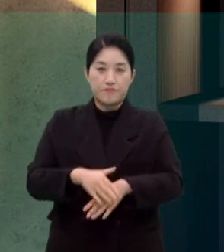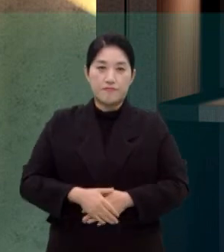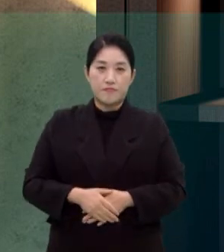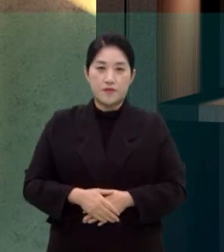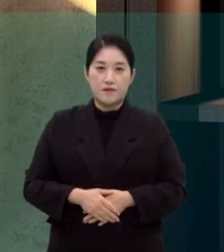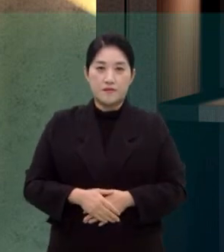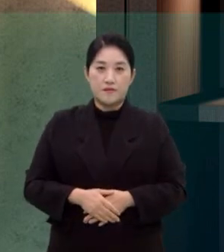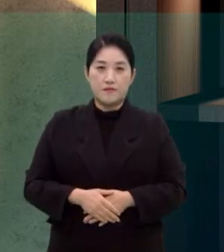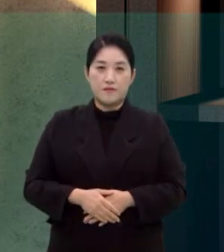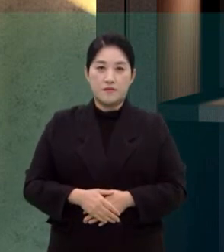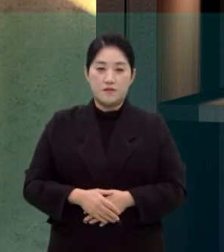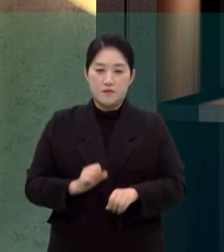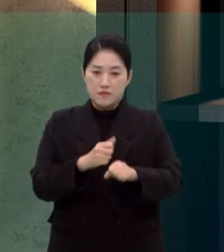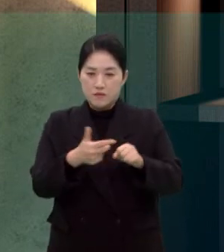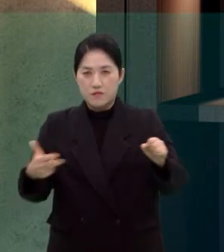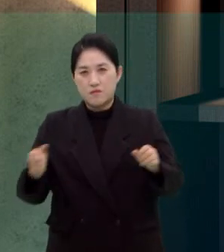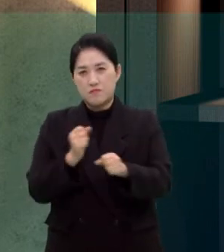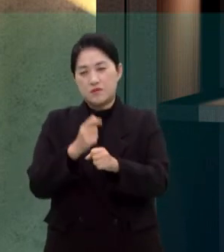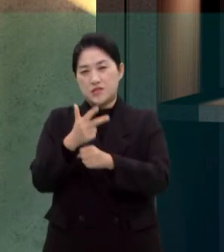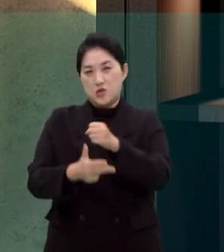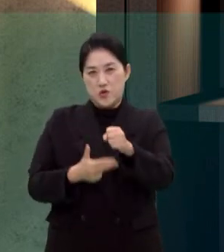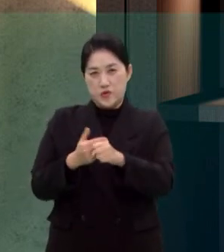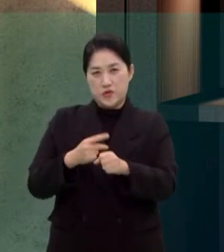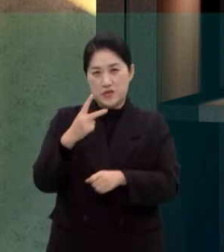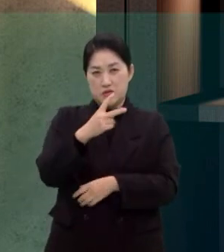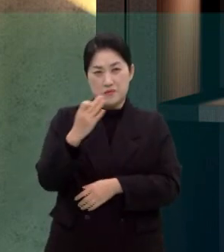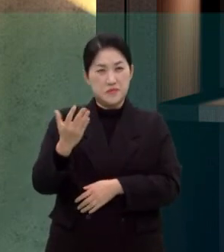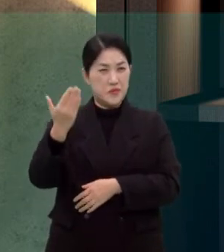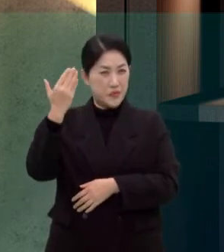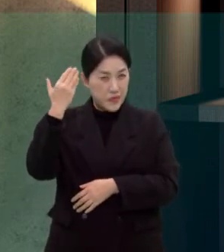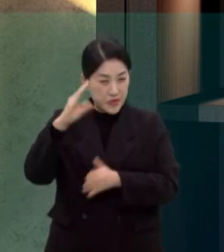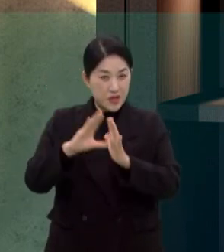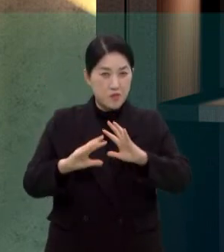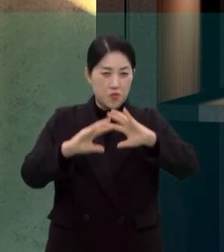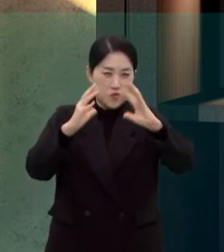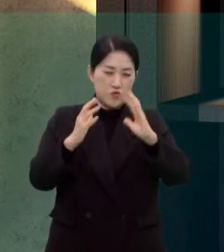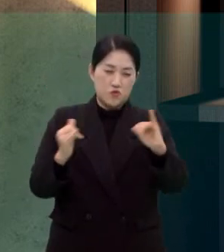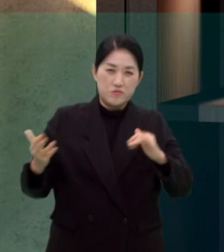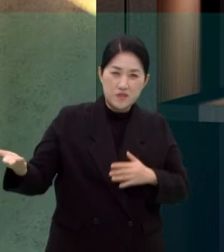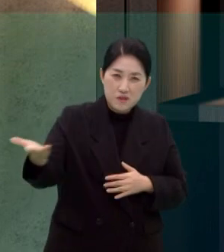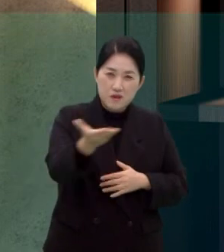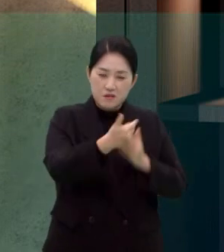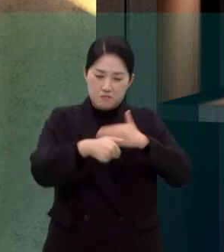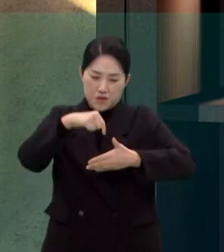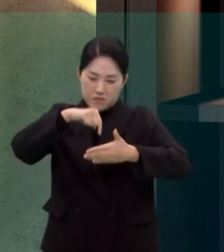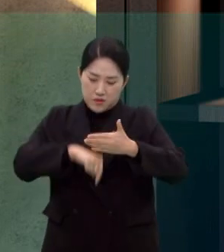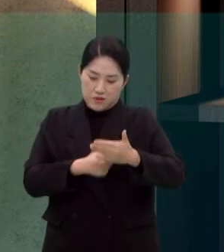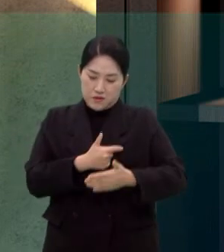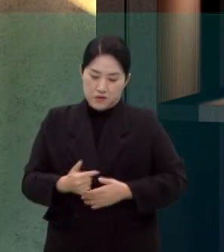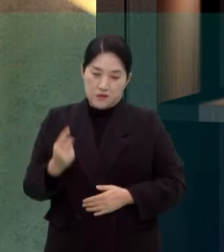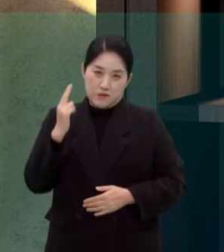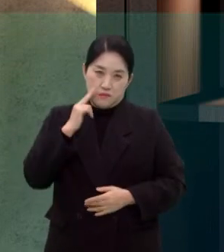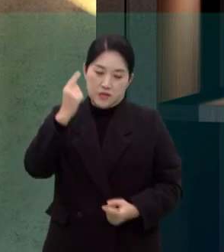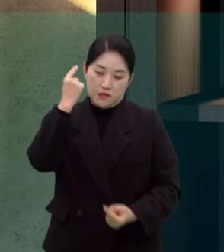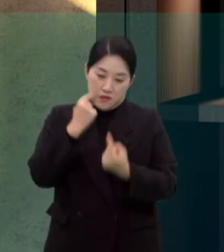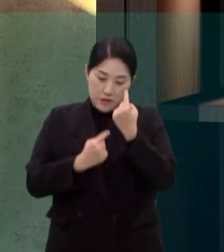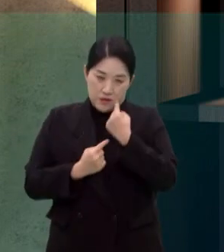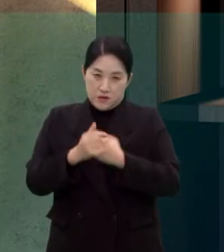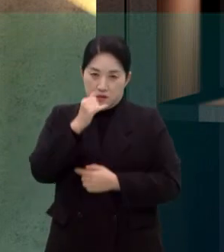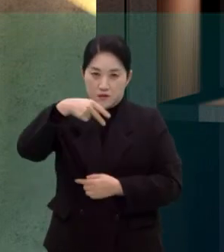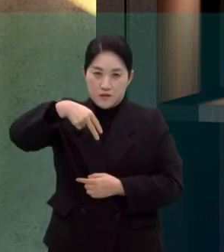어느덧 7년이 지난 2014년, 모든 국민의 가슴에 깊은 상처를 남긴 세월호 참사